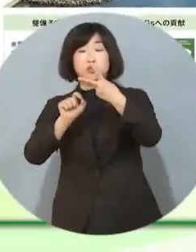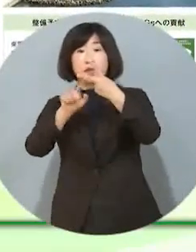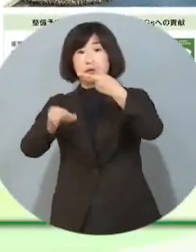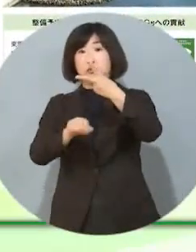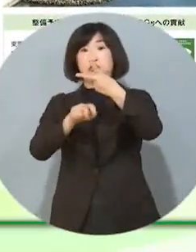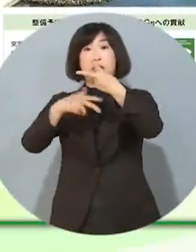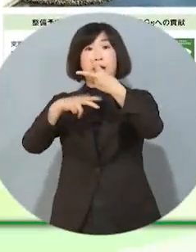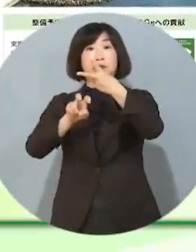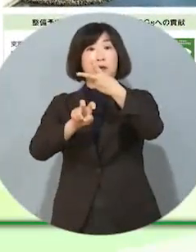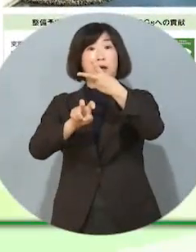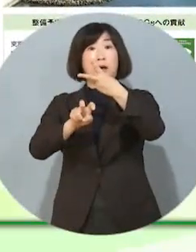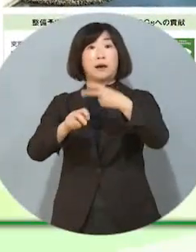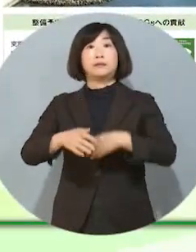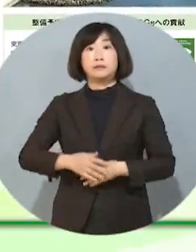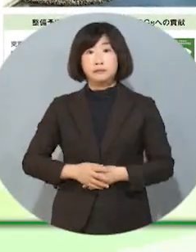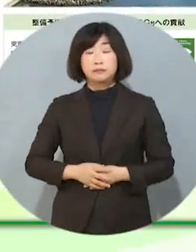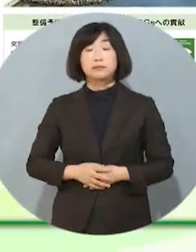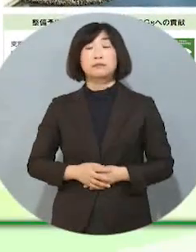水曜日